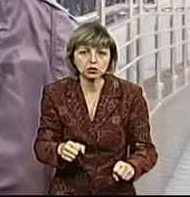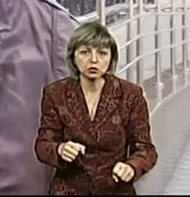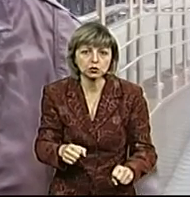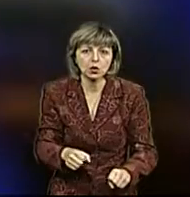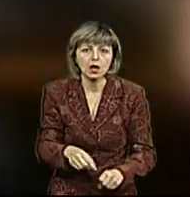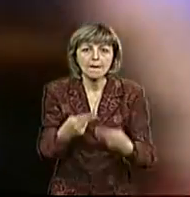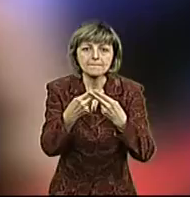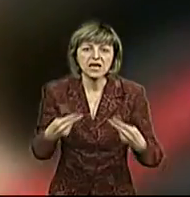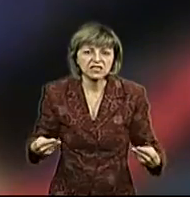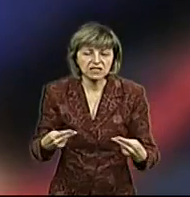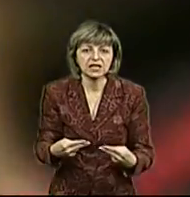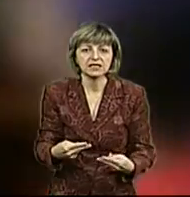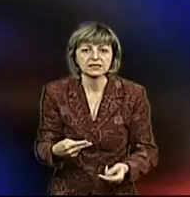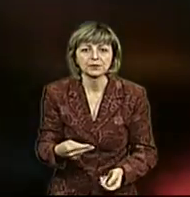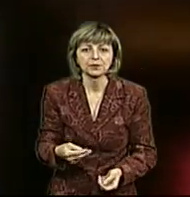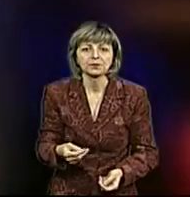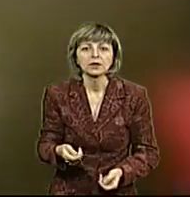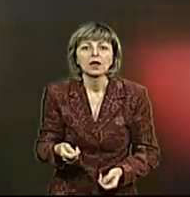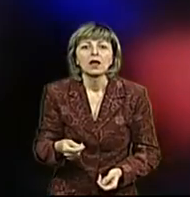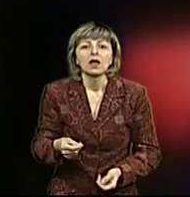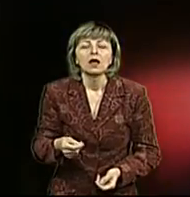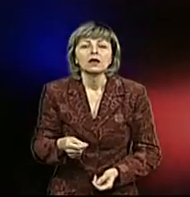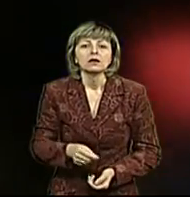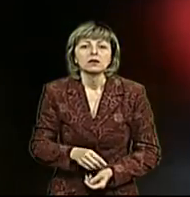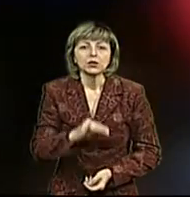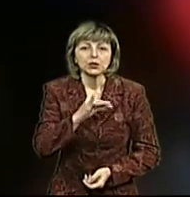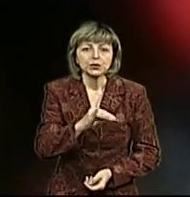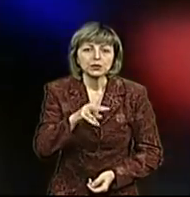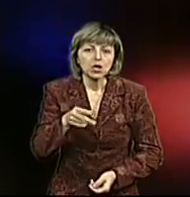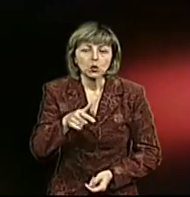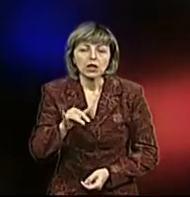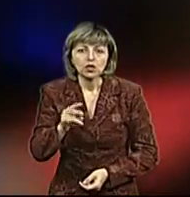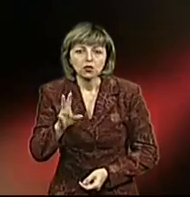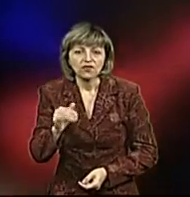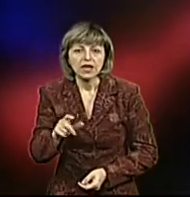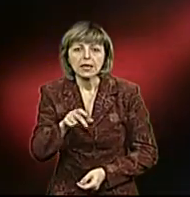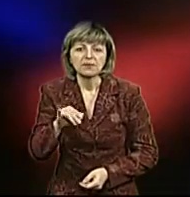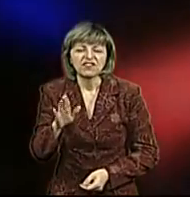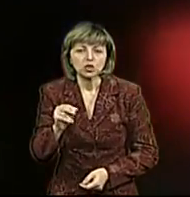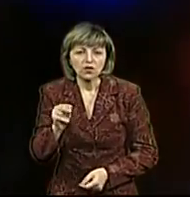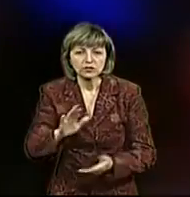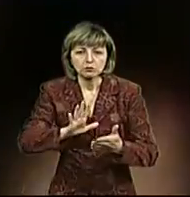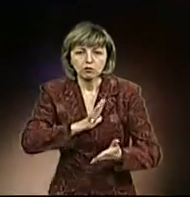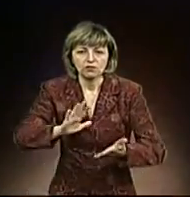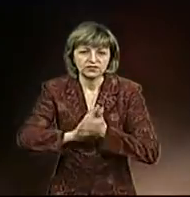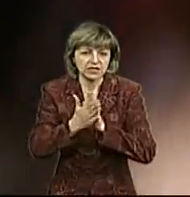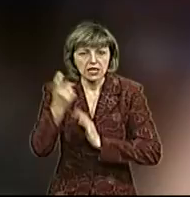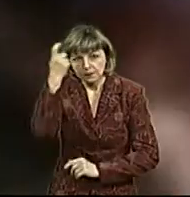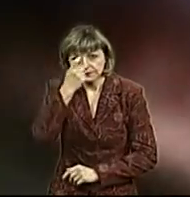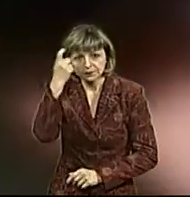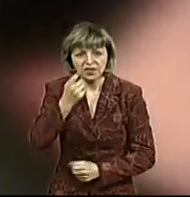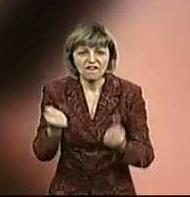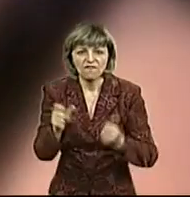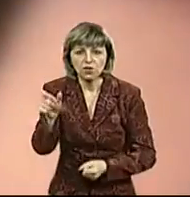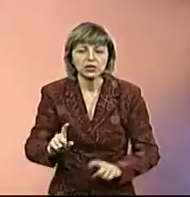шаленою швидкістю мерседесик. Зі слів начальника слідчого управління Нацполіції Волині Юрія Угланова, Геннадій Єпіфанович був у стані алкогольного сп'яніння.